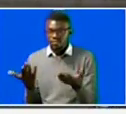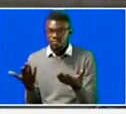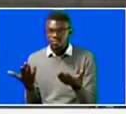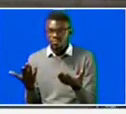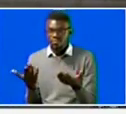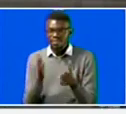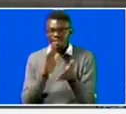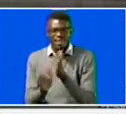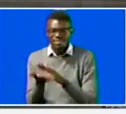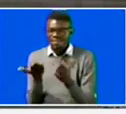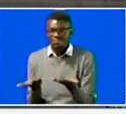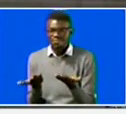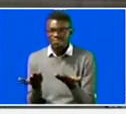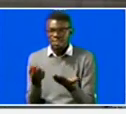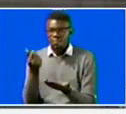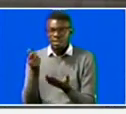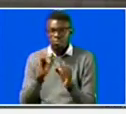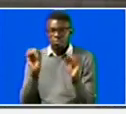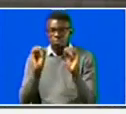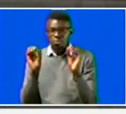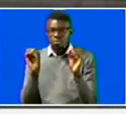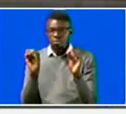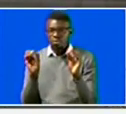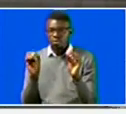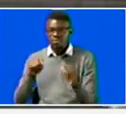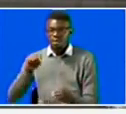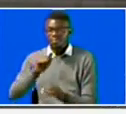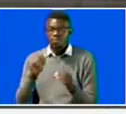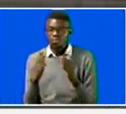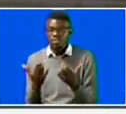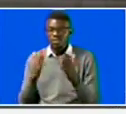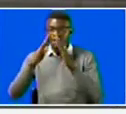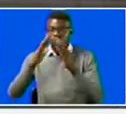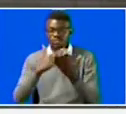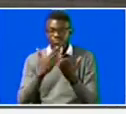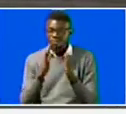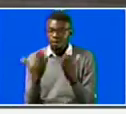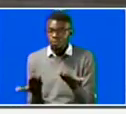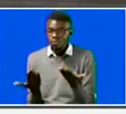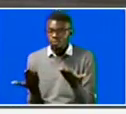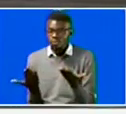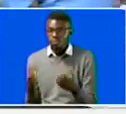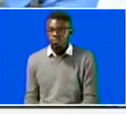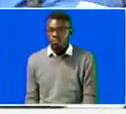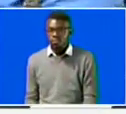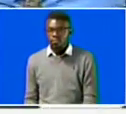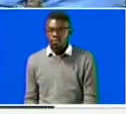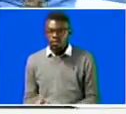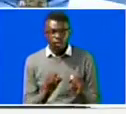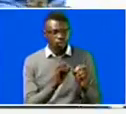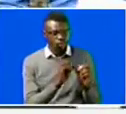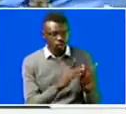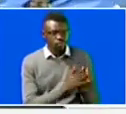bila noti. Hata tungepata mahali pa kulipa, nyumba kuishi. Okay. Naona. So, of course, you're one